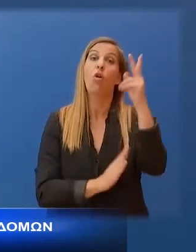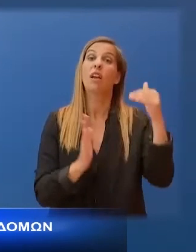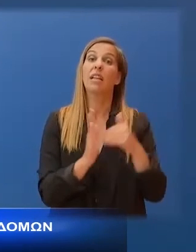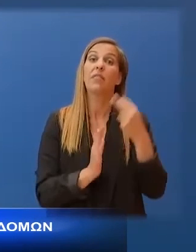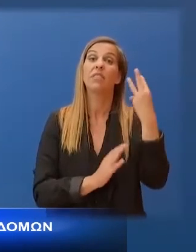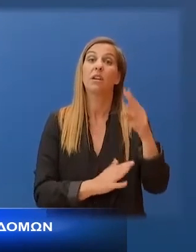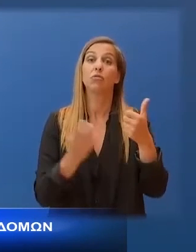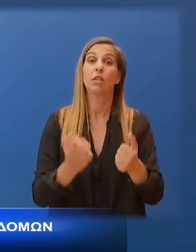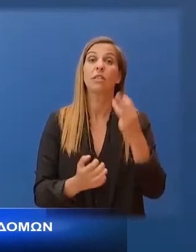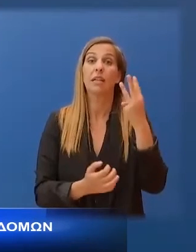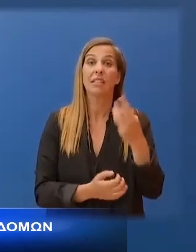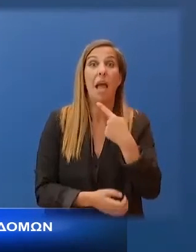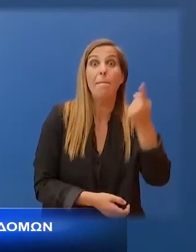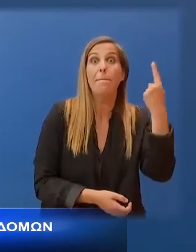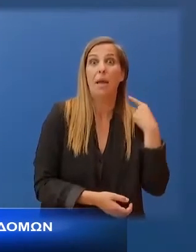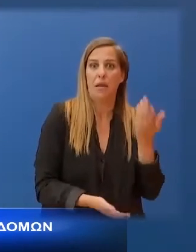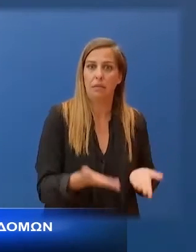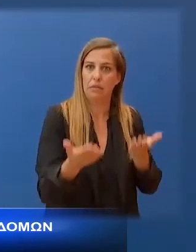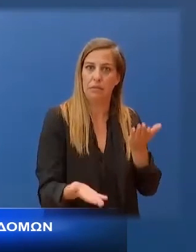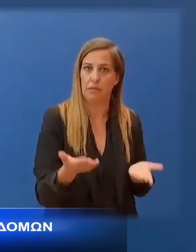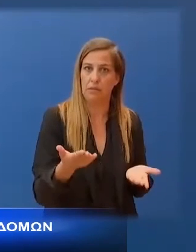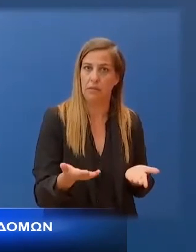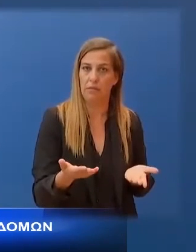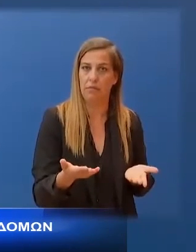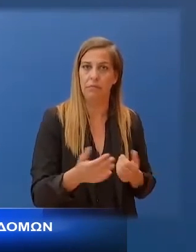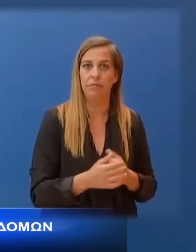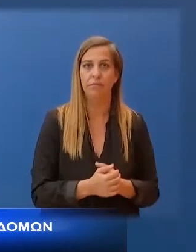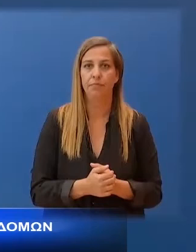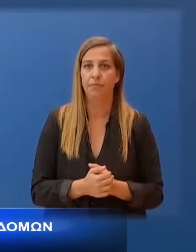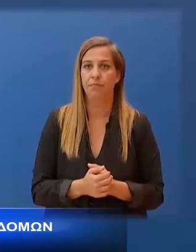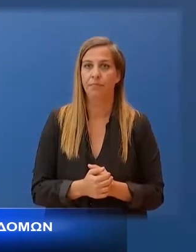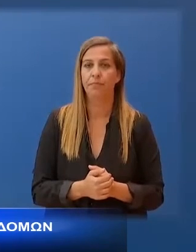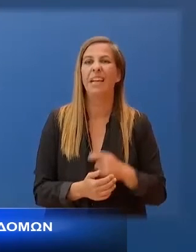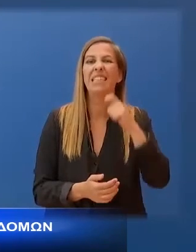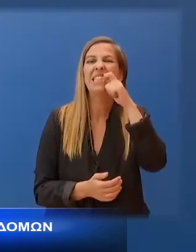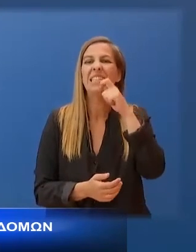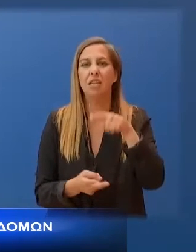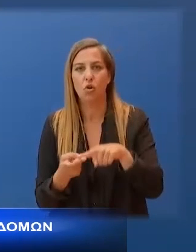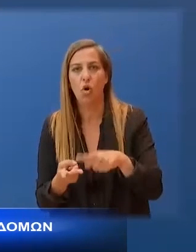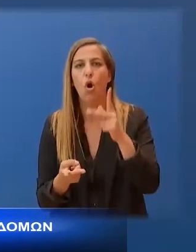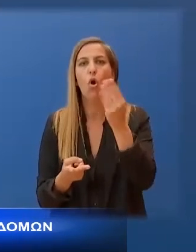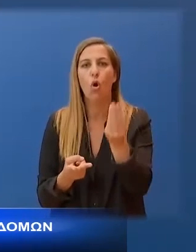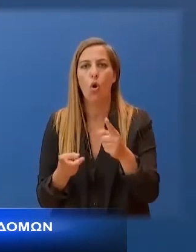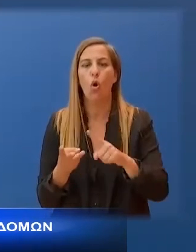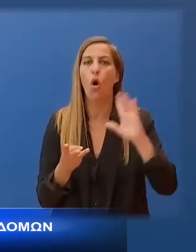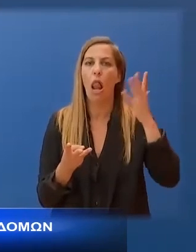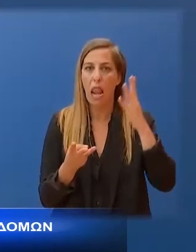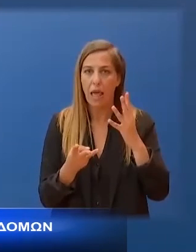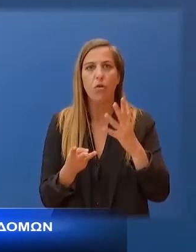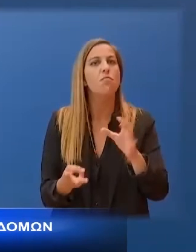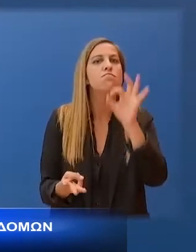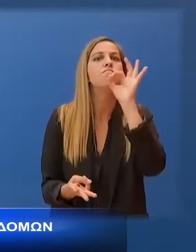12.363 το αντίστοιχο διάστημα πέρυσι. Οι αφίξεις στοιχείο, την Κο και τη Λέρο, ήταν